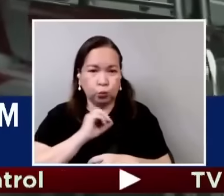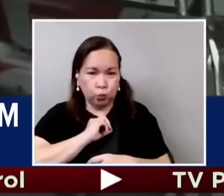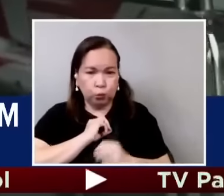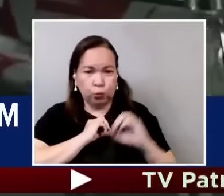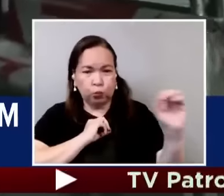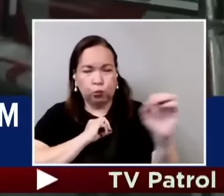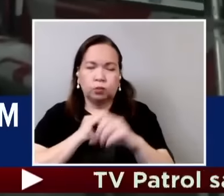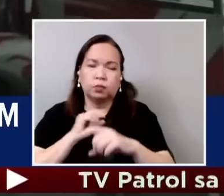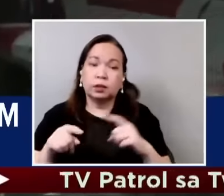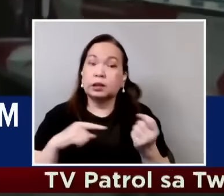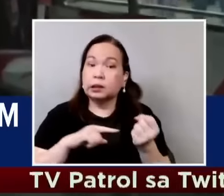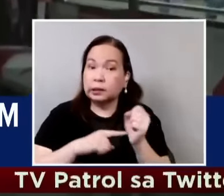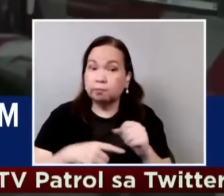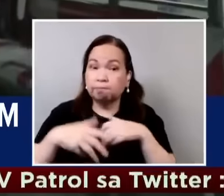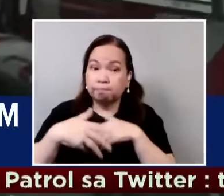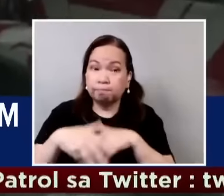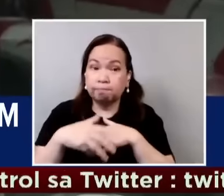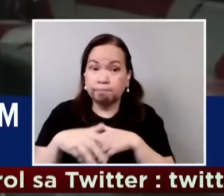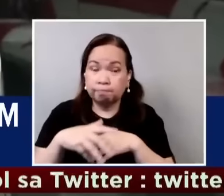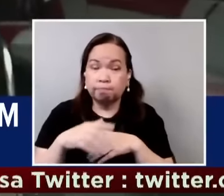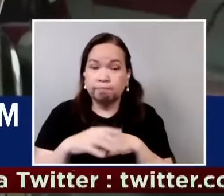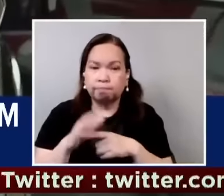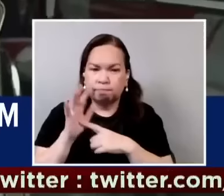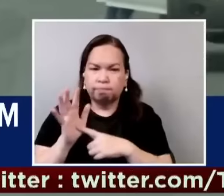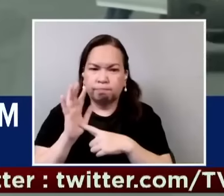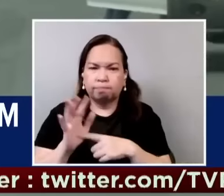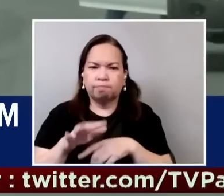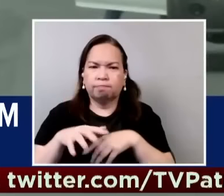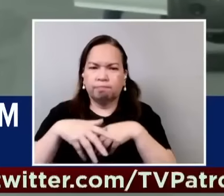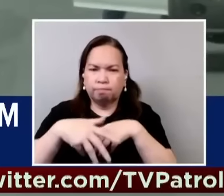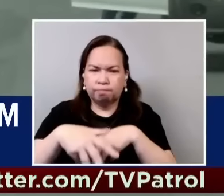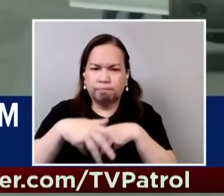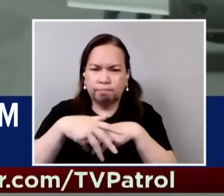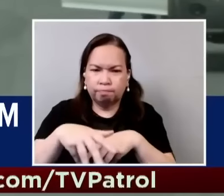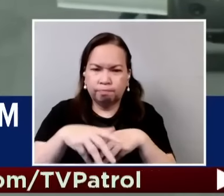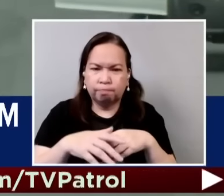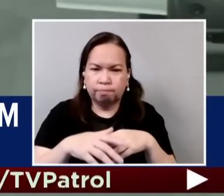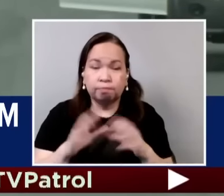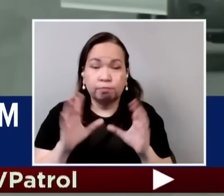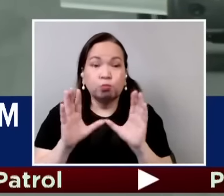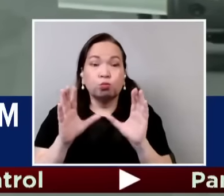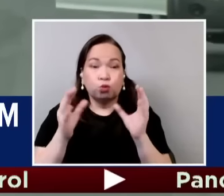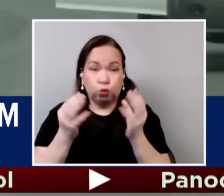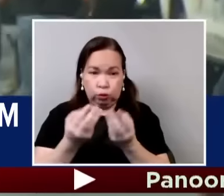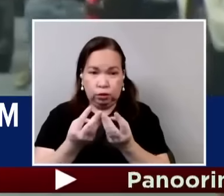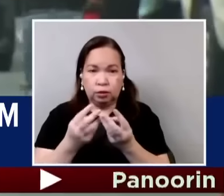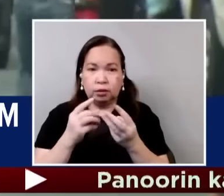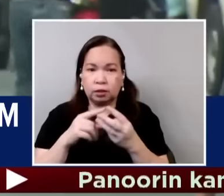ng tigil pasada ng Manibela, pumarada sila at umusad sa Commonwealth kung saan naroroon rin ang